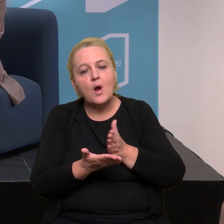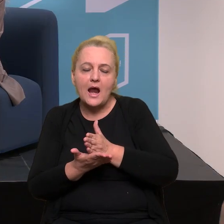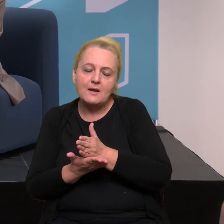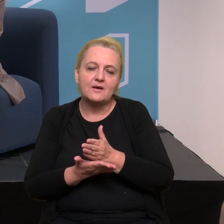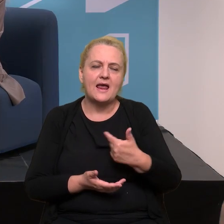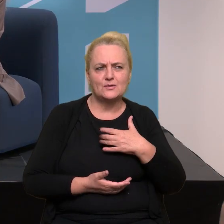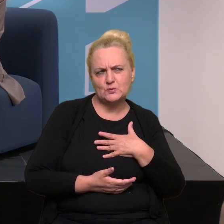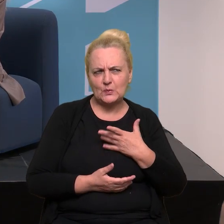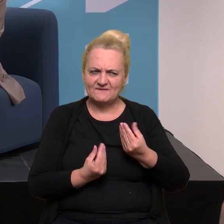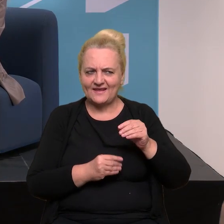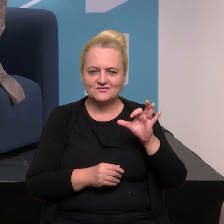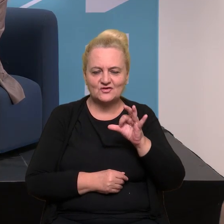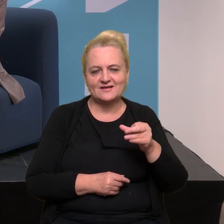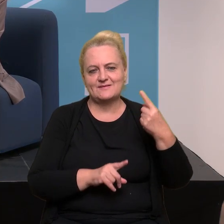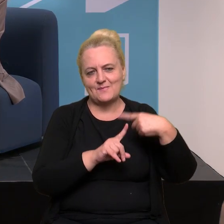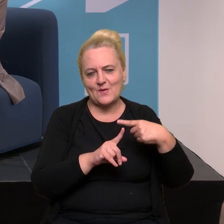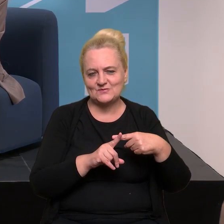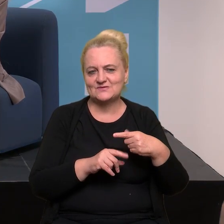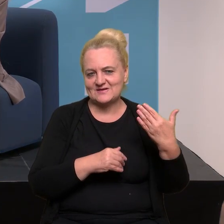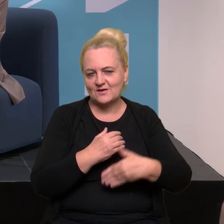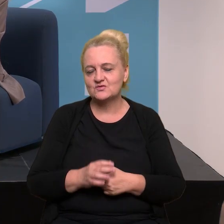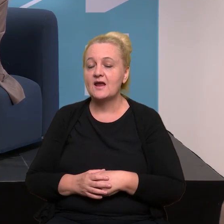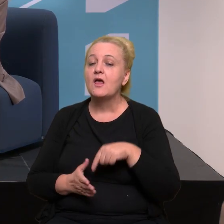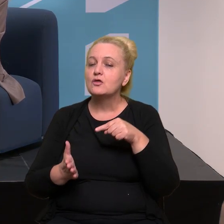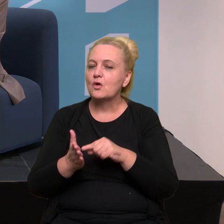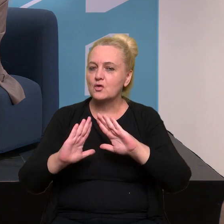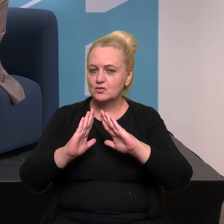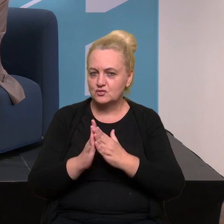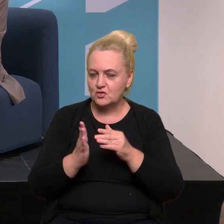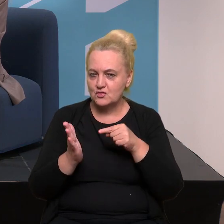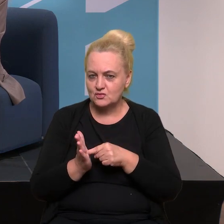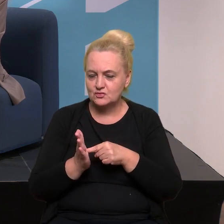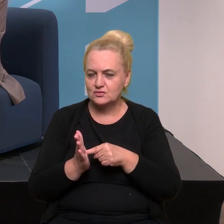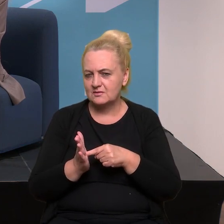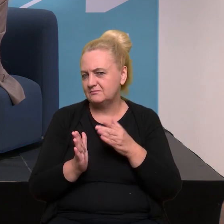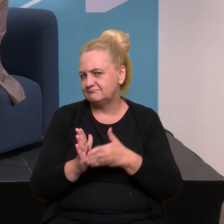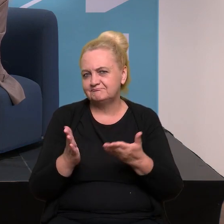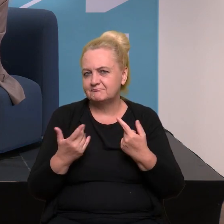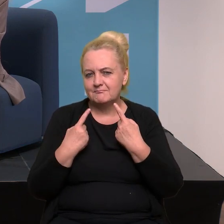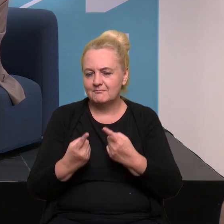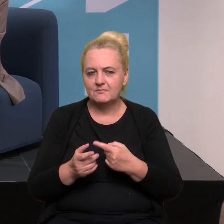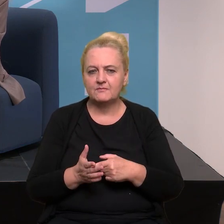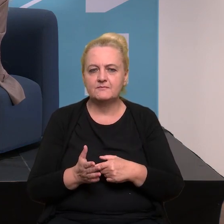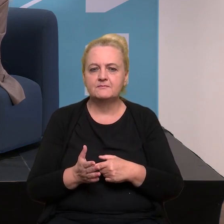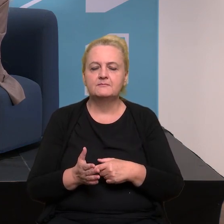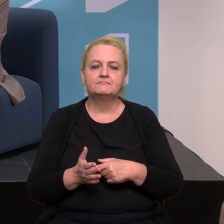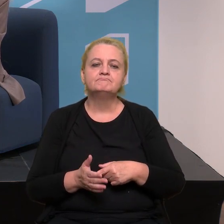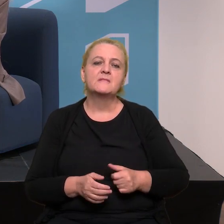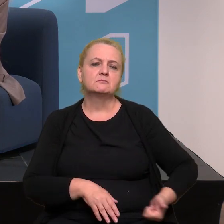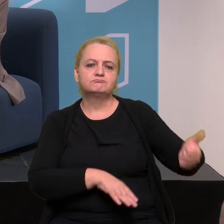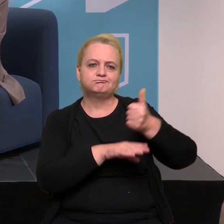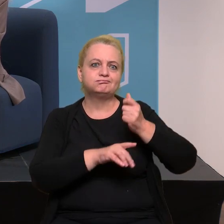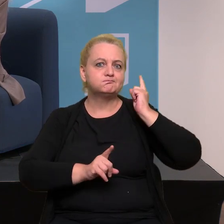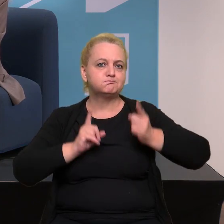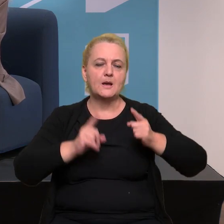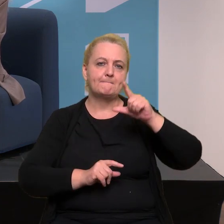będzie happy end. Ta książka jest, można powiedzieć to wprost, książką o patriarchacie. Czy